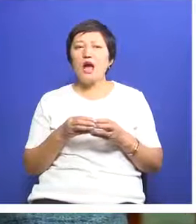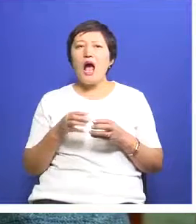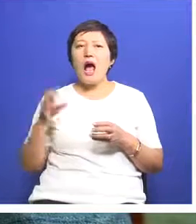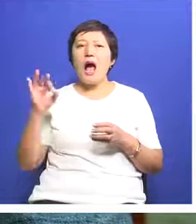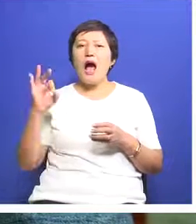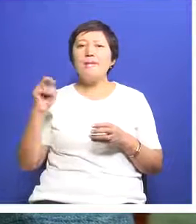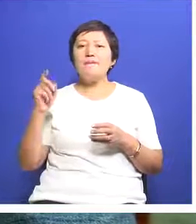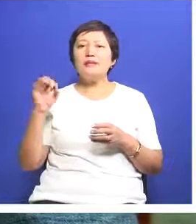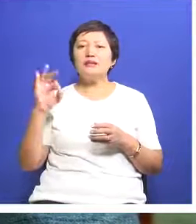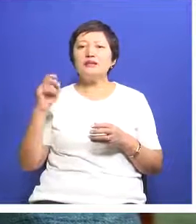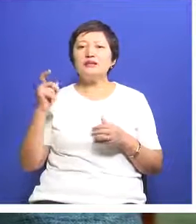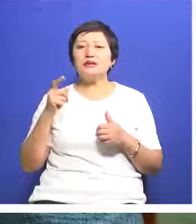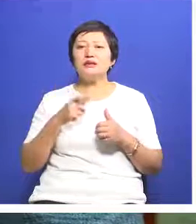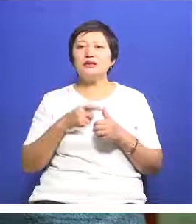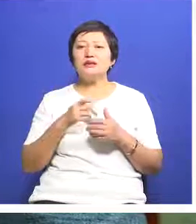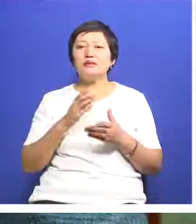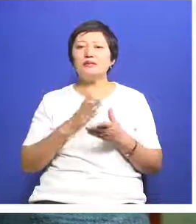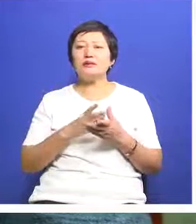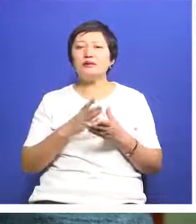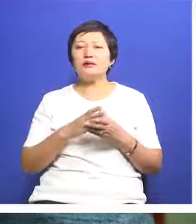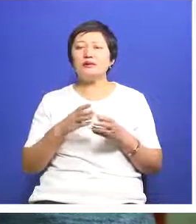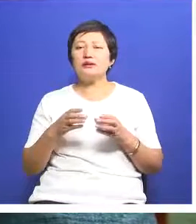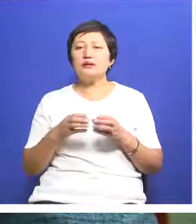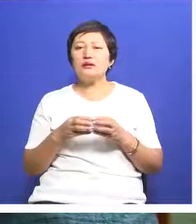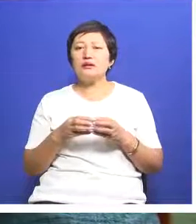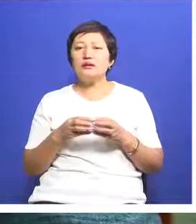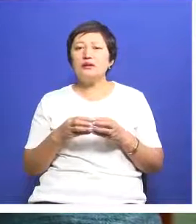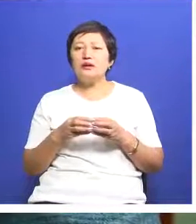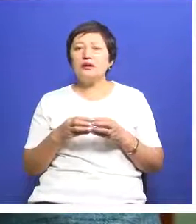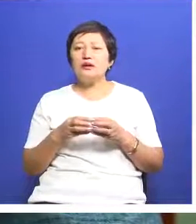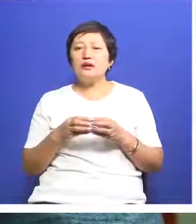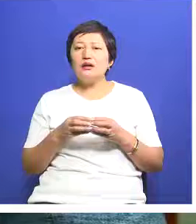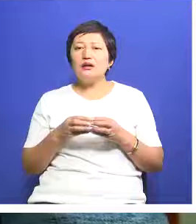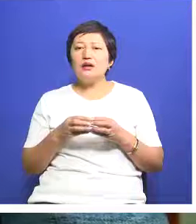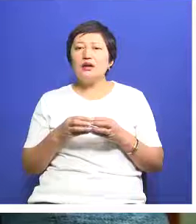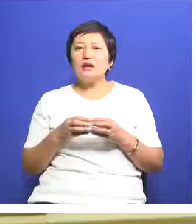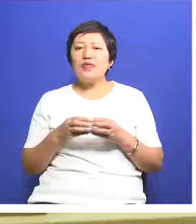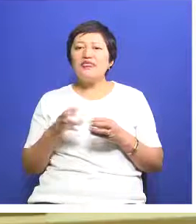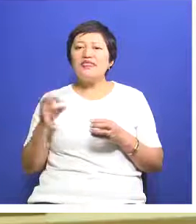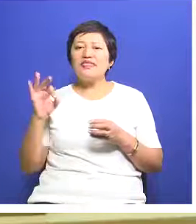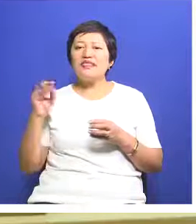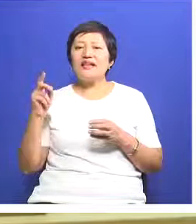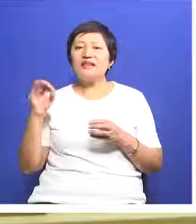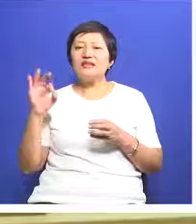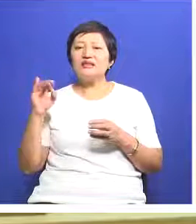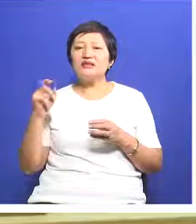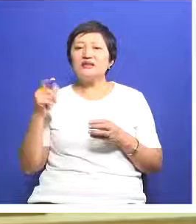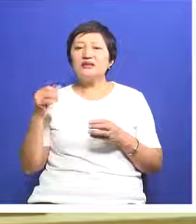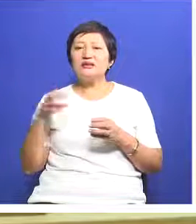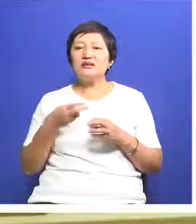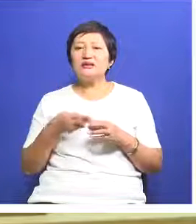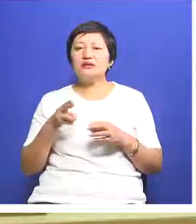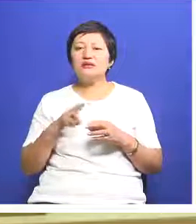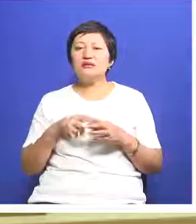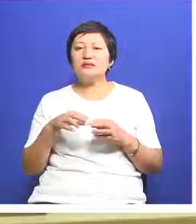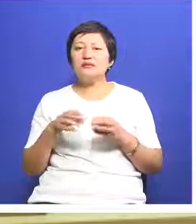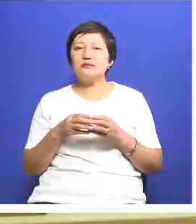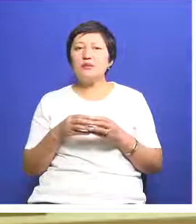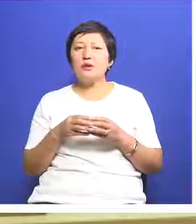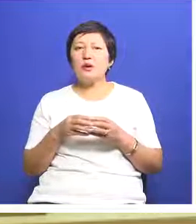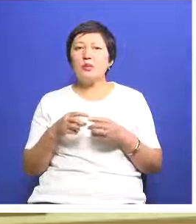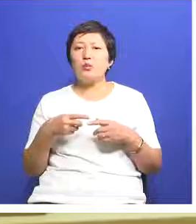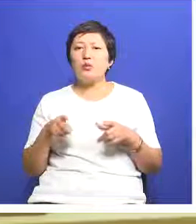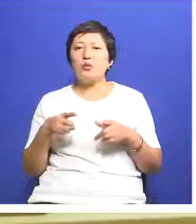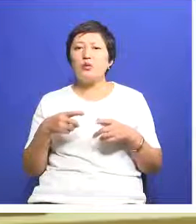Амекс слитрасы бар. Бұл слитраны да біз жылда тыңайтқышты несімен